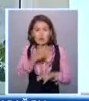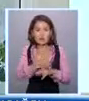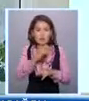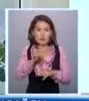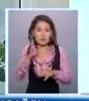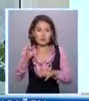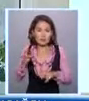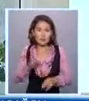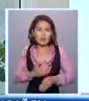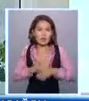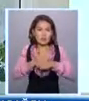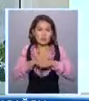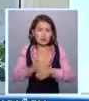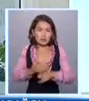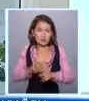алып, еңбек етіп,